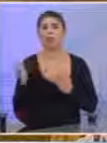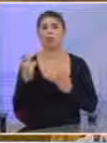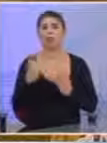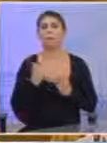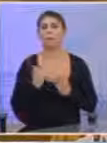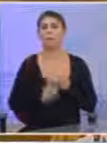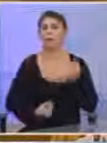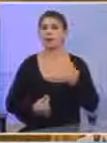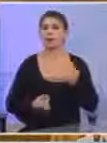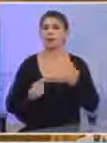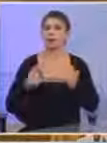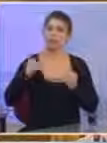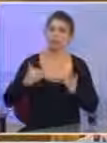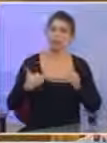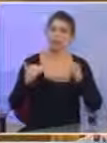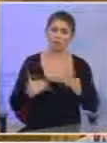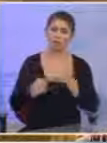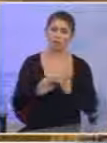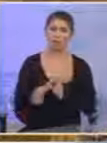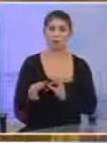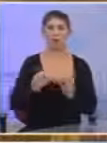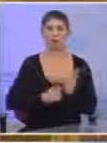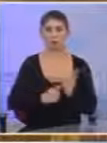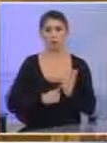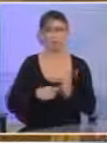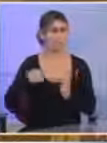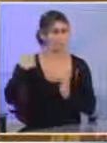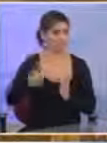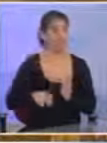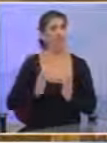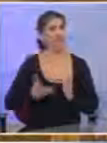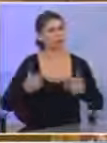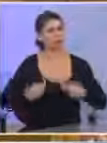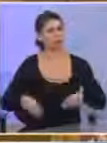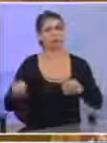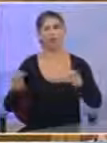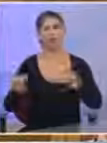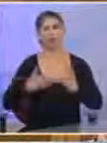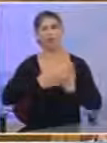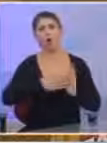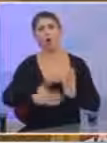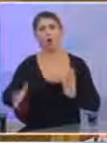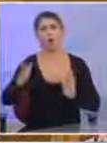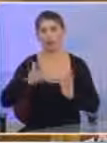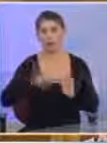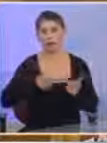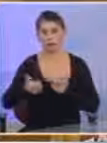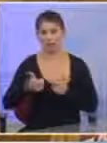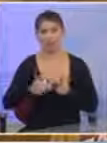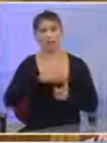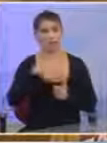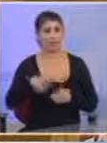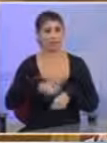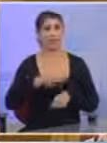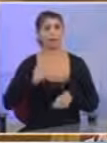παραλήψεις στην πρώτη φάση εφαρμογής του νόμου. Στη συνέχεια μπορούν να πωλούνται τα παραπάνω δάνεια, ενώ μέχρι τότε θα μπορούν